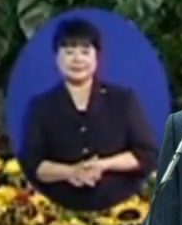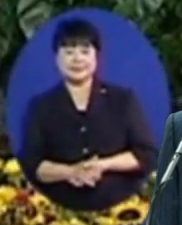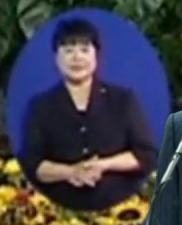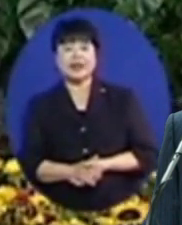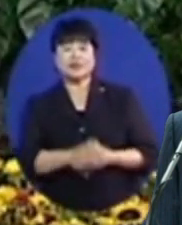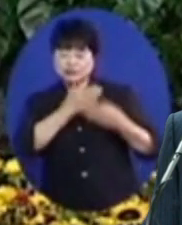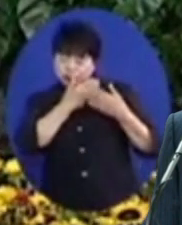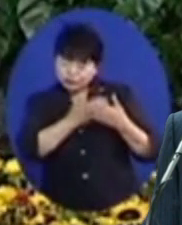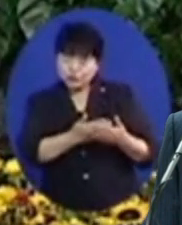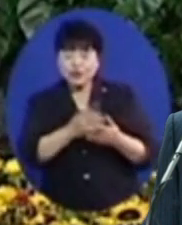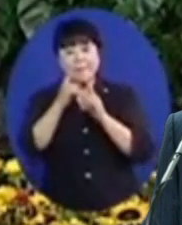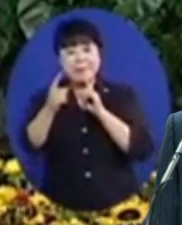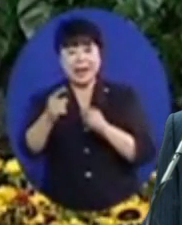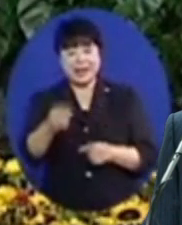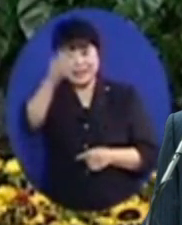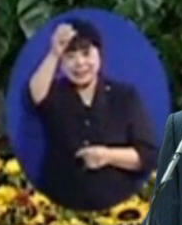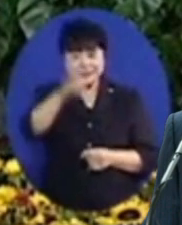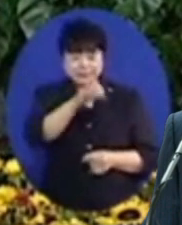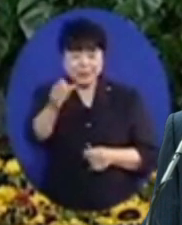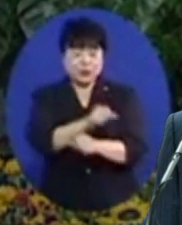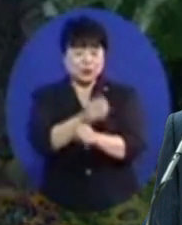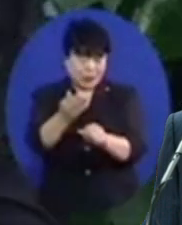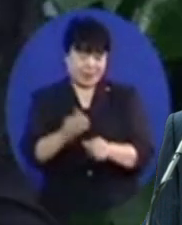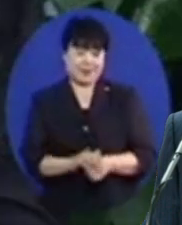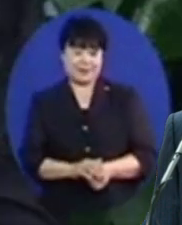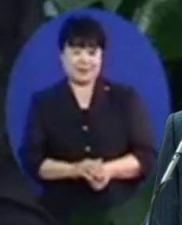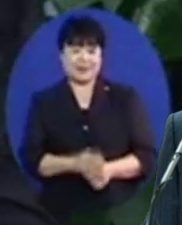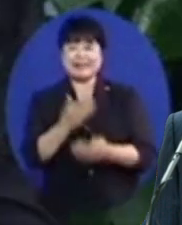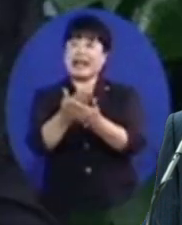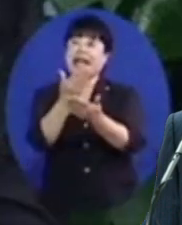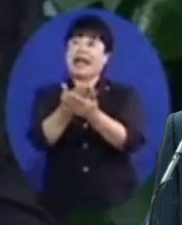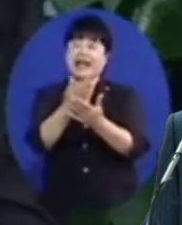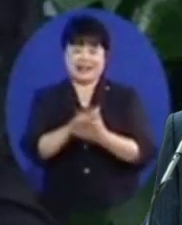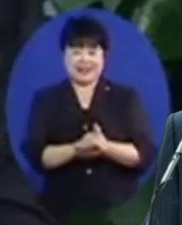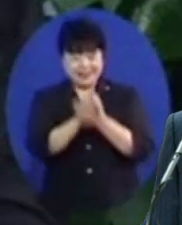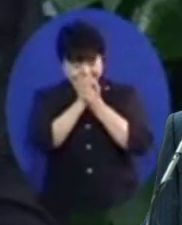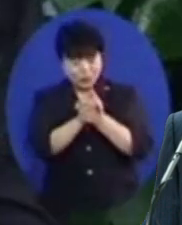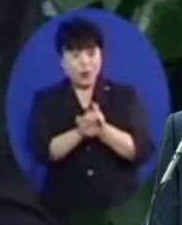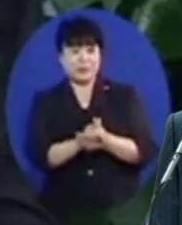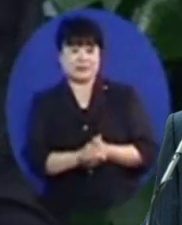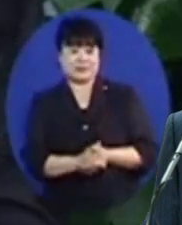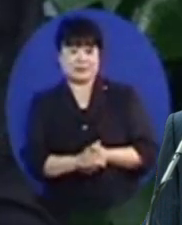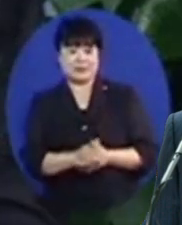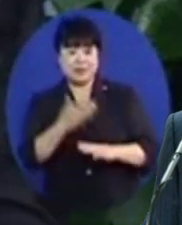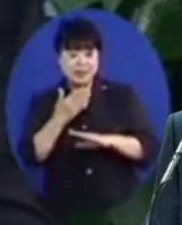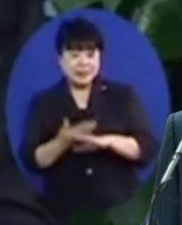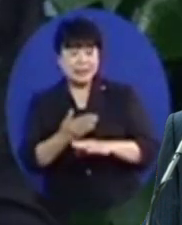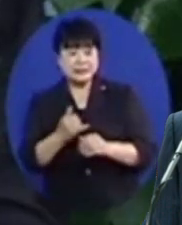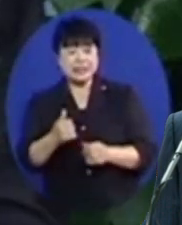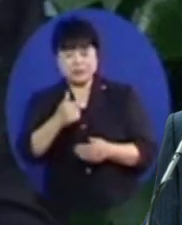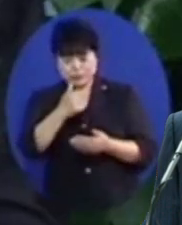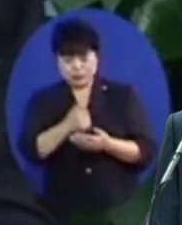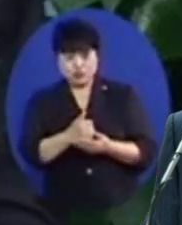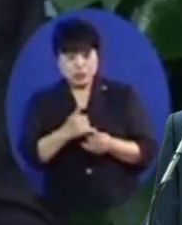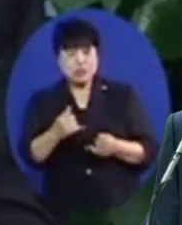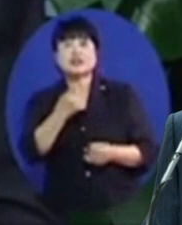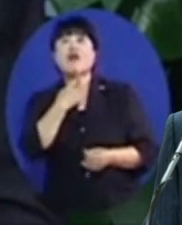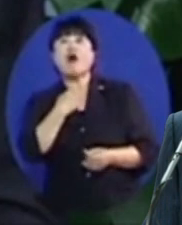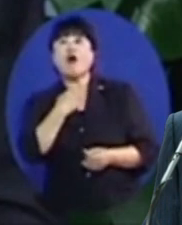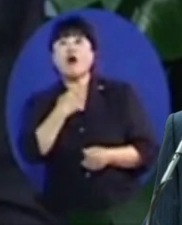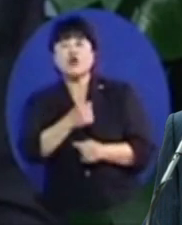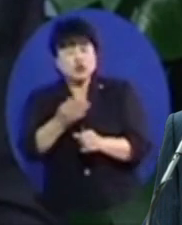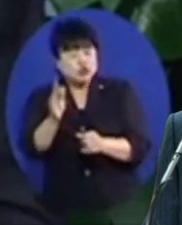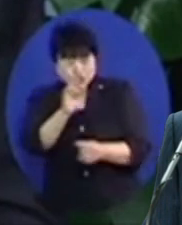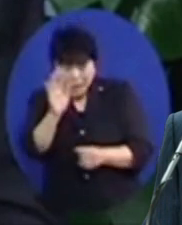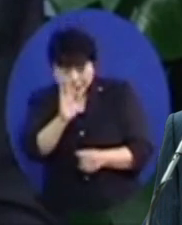엄중합니다. 우리는 십자가에서 용서해 달라고 기도하면서 우리의 죄 지은 자를 용서 안 하고